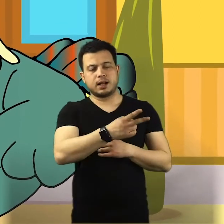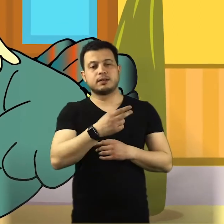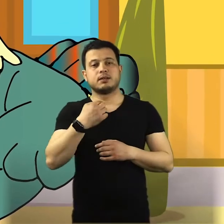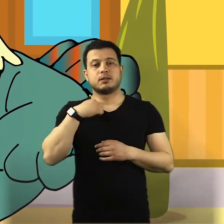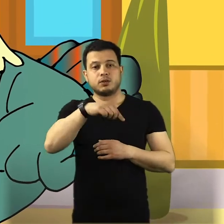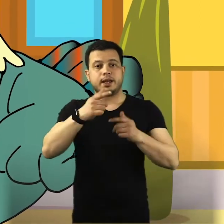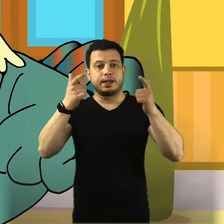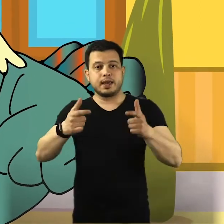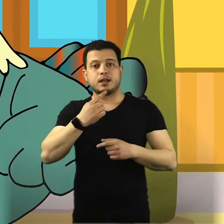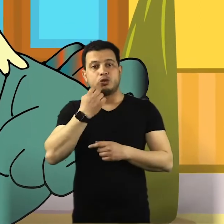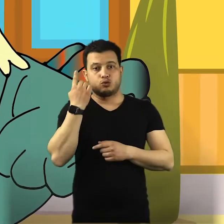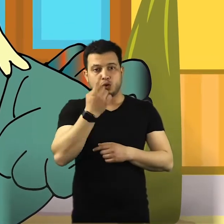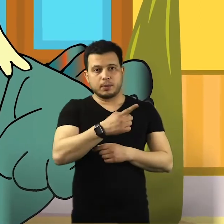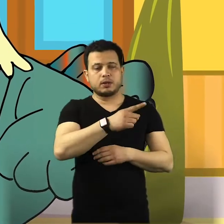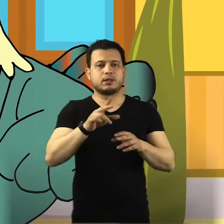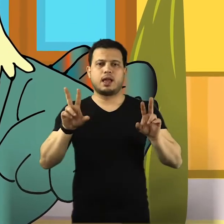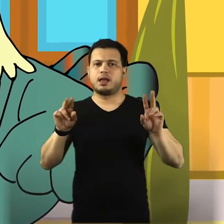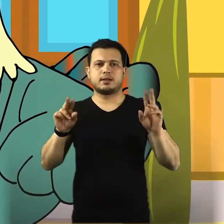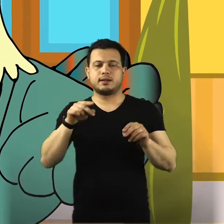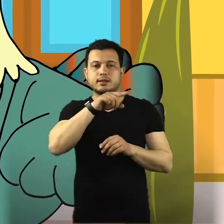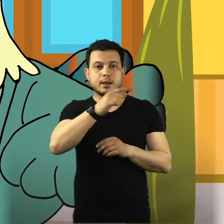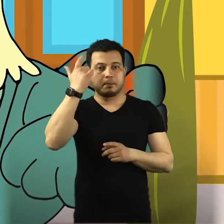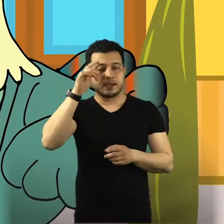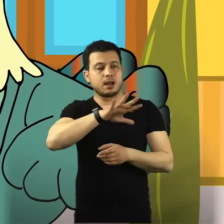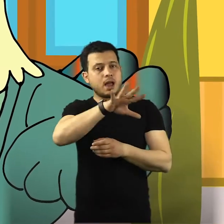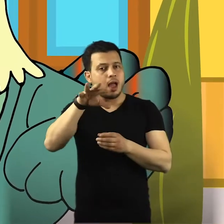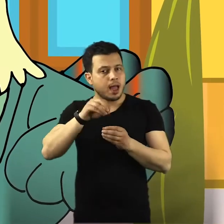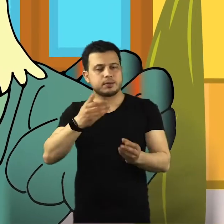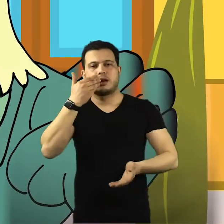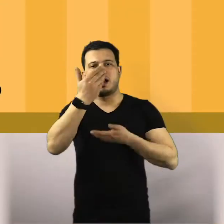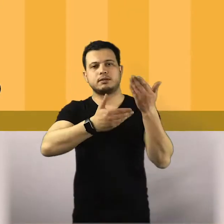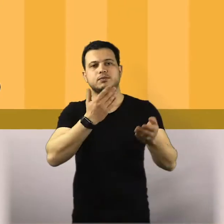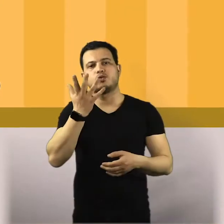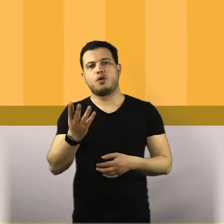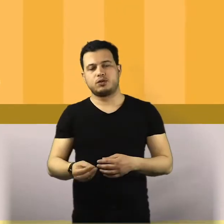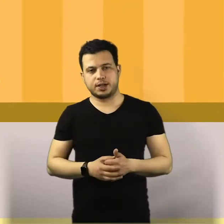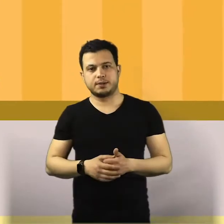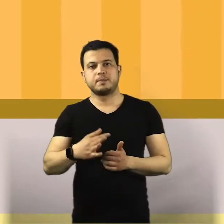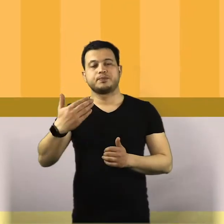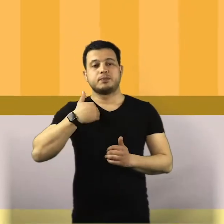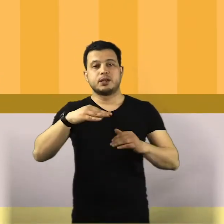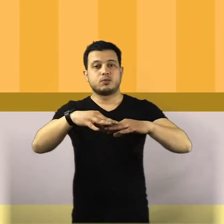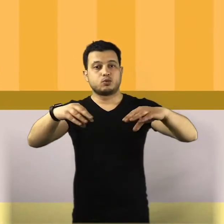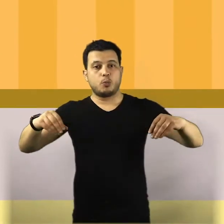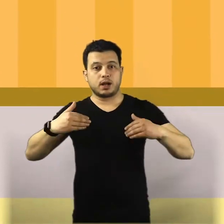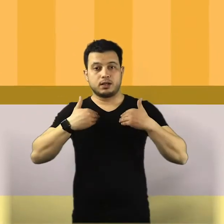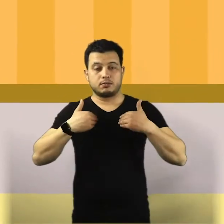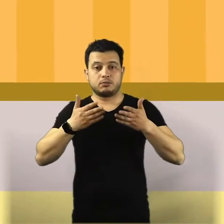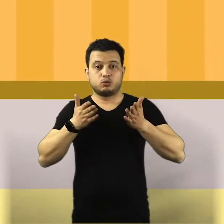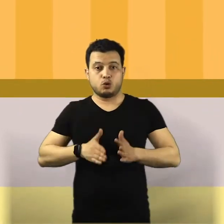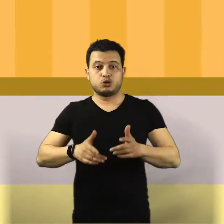ona yeri söylemen yeterli Sana her türlü bilgiyi verecektir Bakalım benim topraklarımı da biliyor mu?